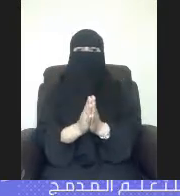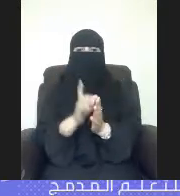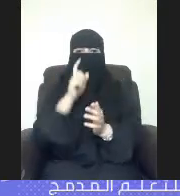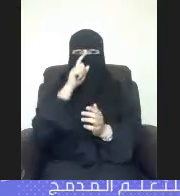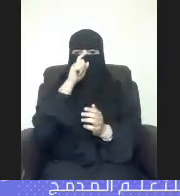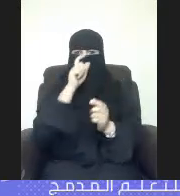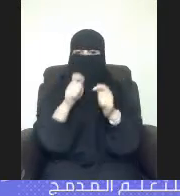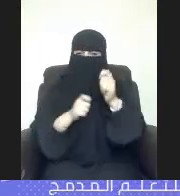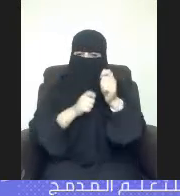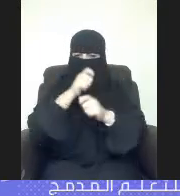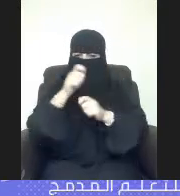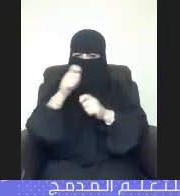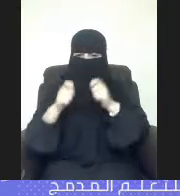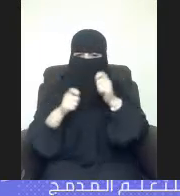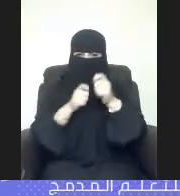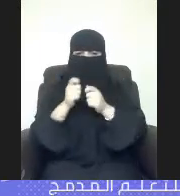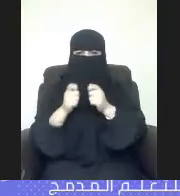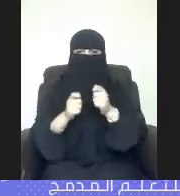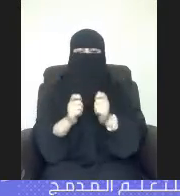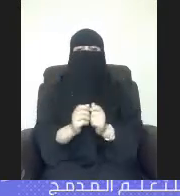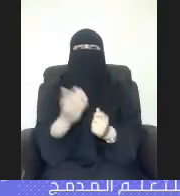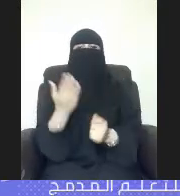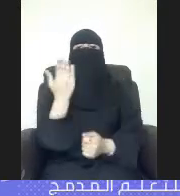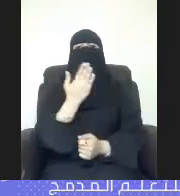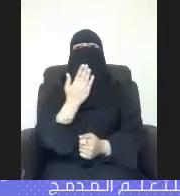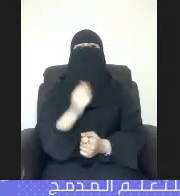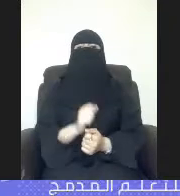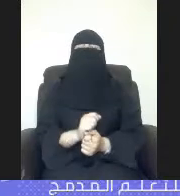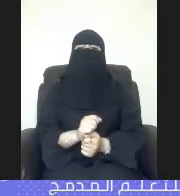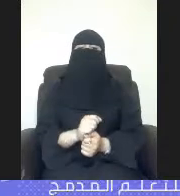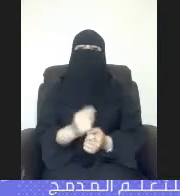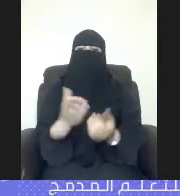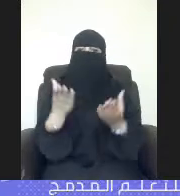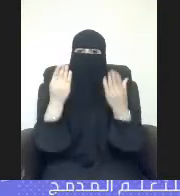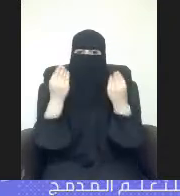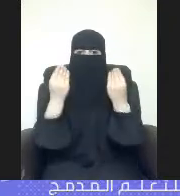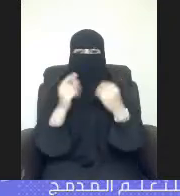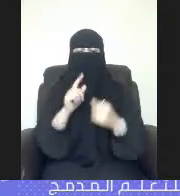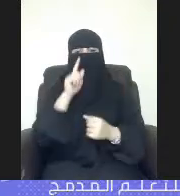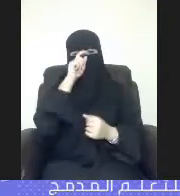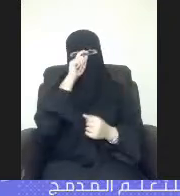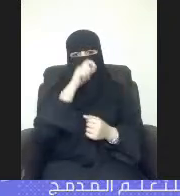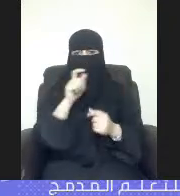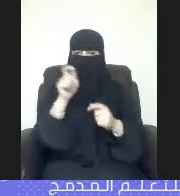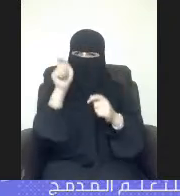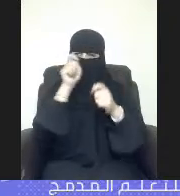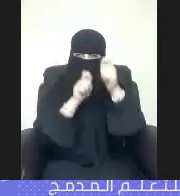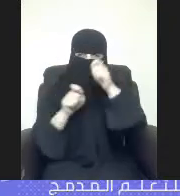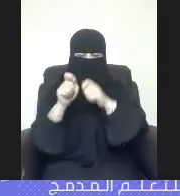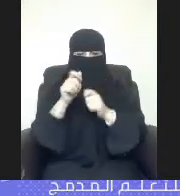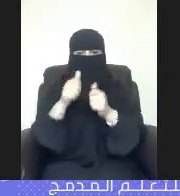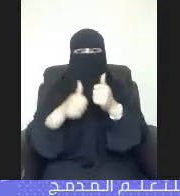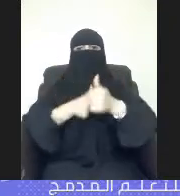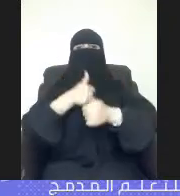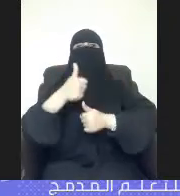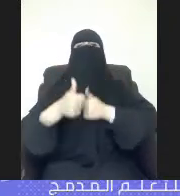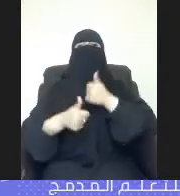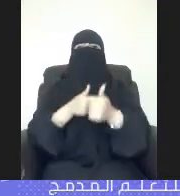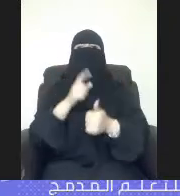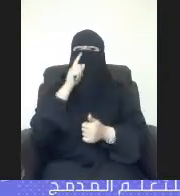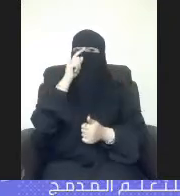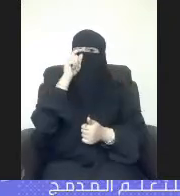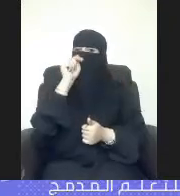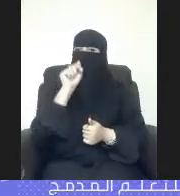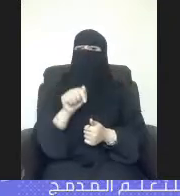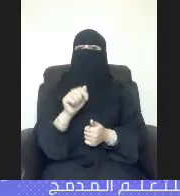للمادة التعليمية وتصميم للاختبارات والتقييمات بشكل يتلائم مع هذا